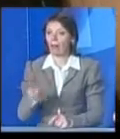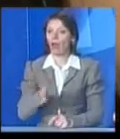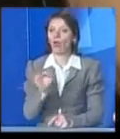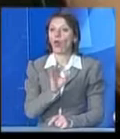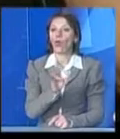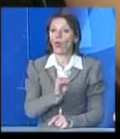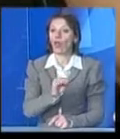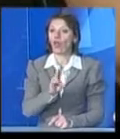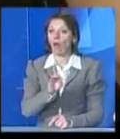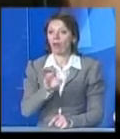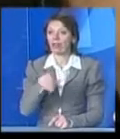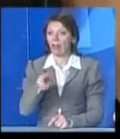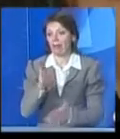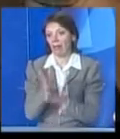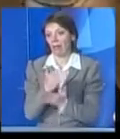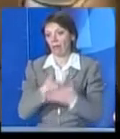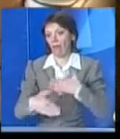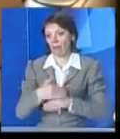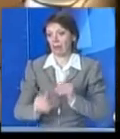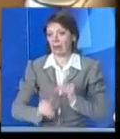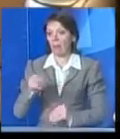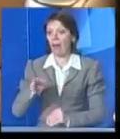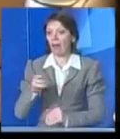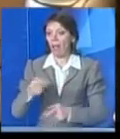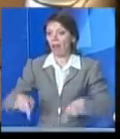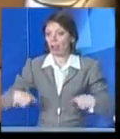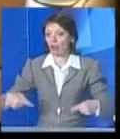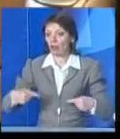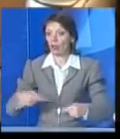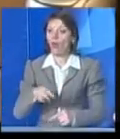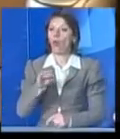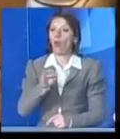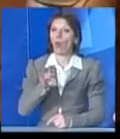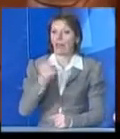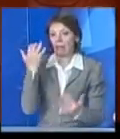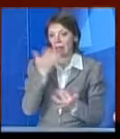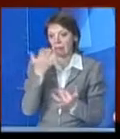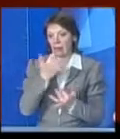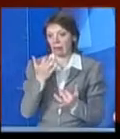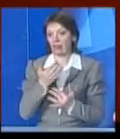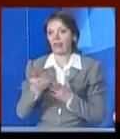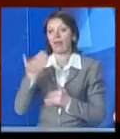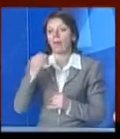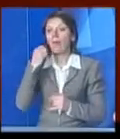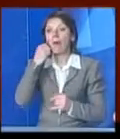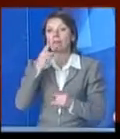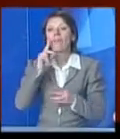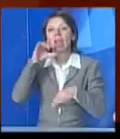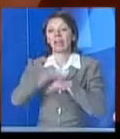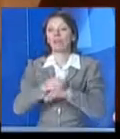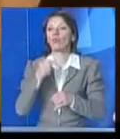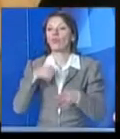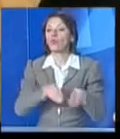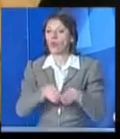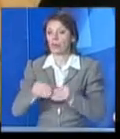Новосад, які є інвалідами з дитинства. Марія на візочку, а Юрій незрячий. Долею випадку вони виявилися сусідами,